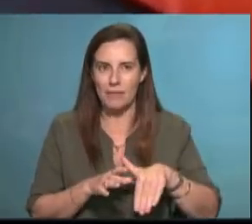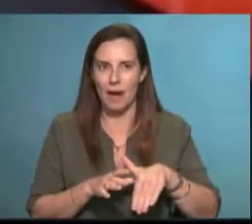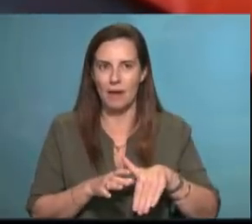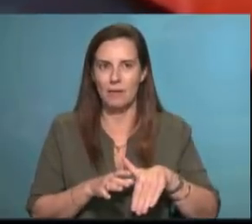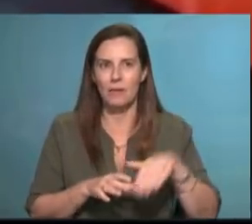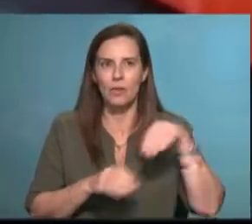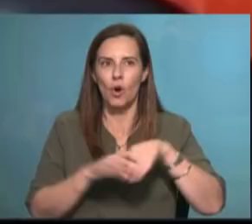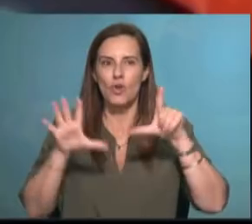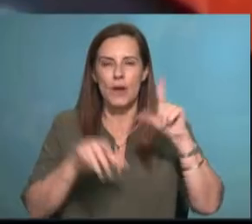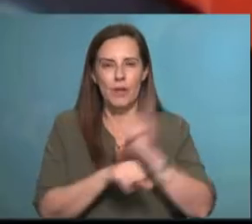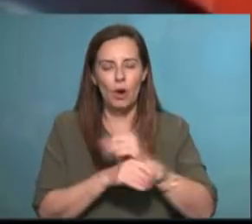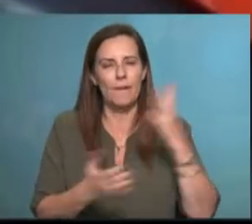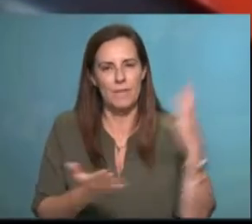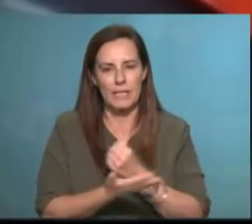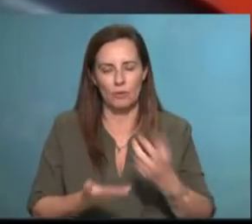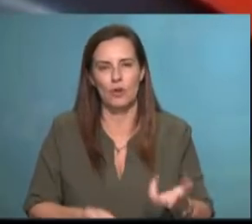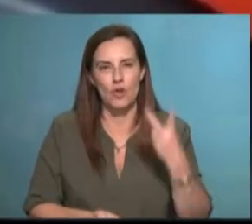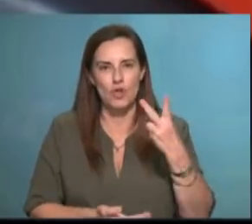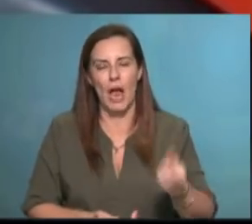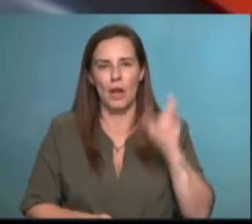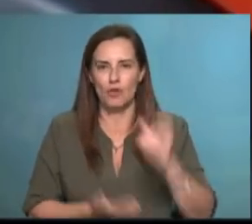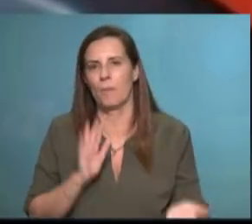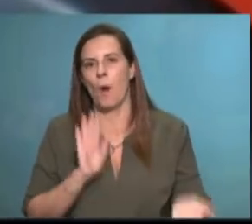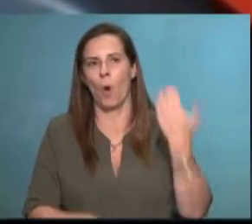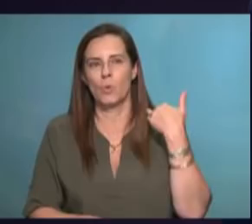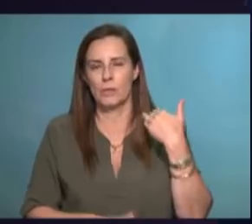תוך 7 דקות חולצו 2 הלכודים.